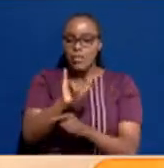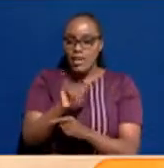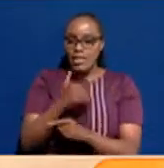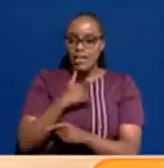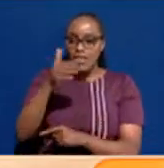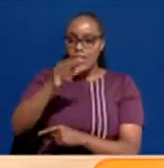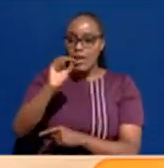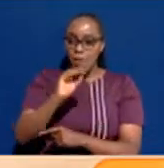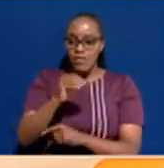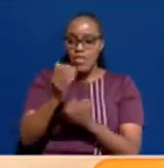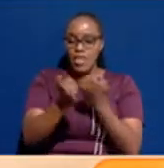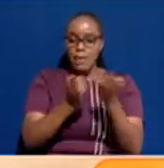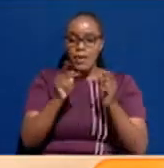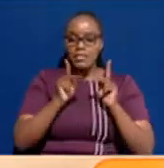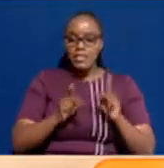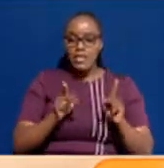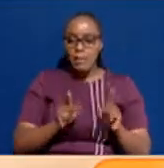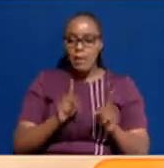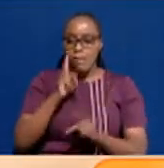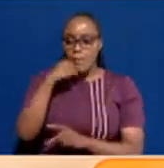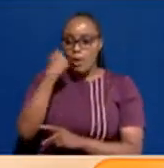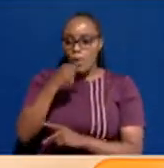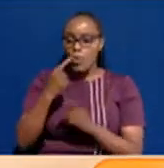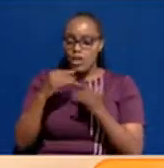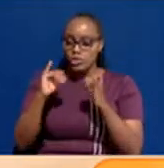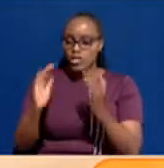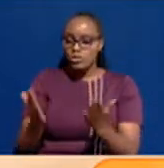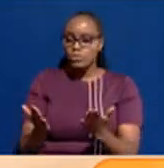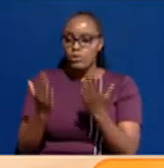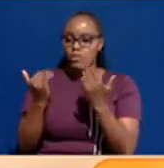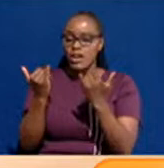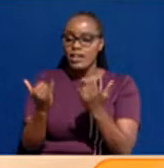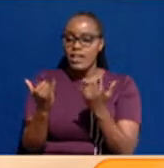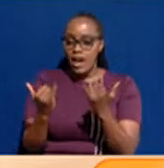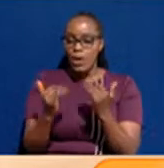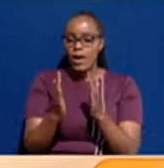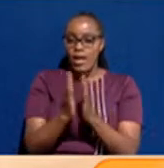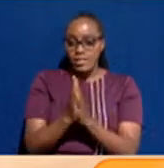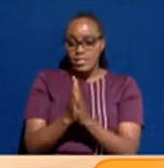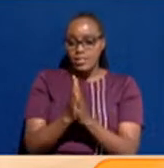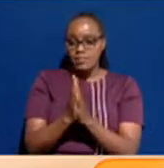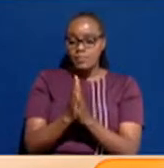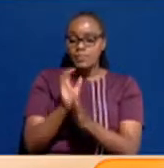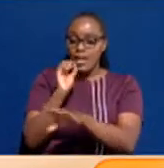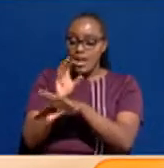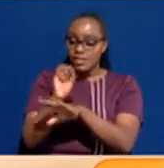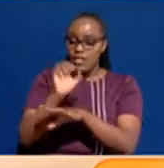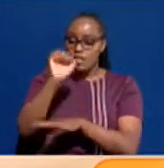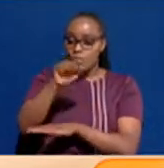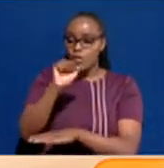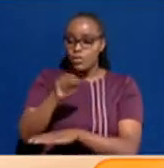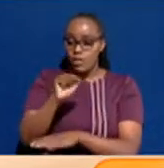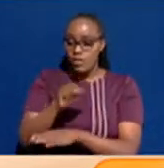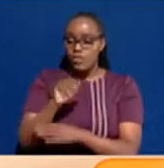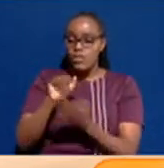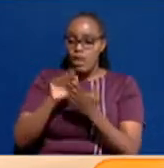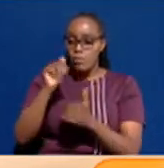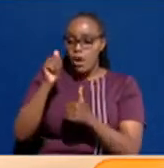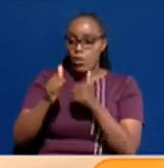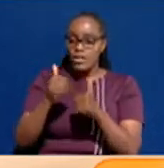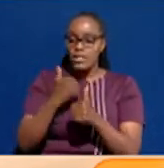Wale wana biashara wenye wanainuka, naweza advice sana sana ile